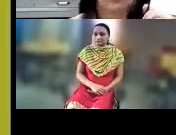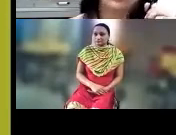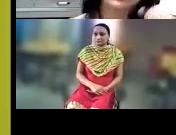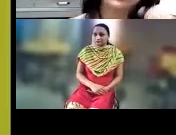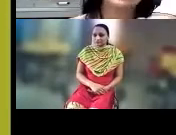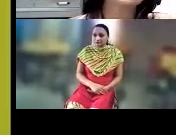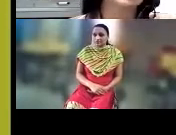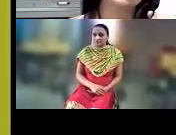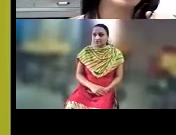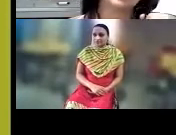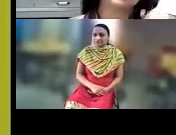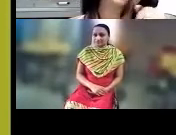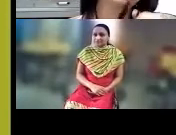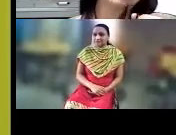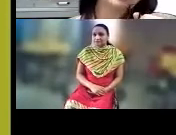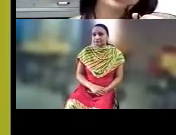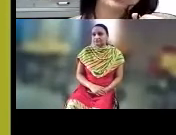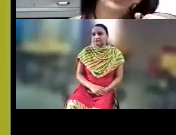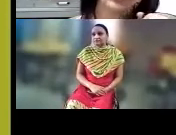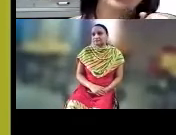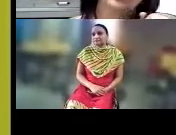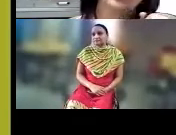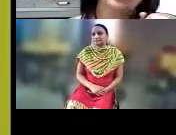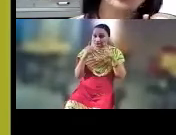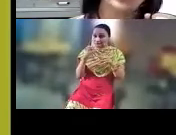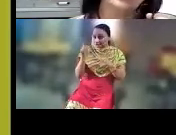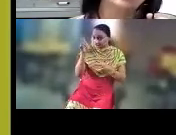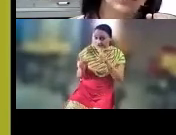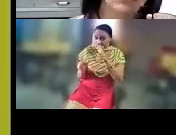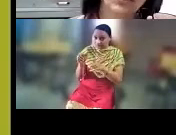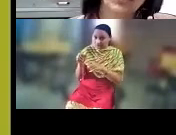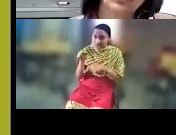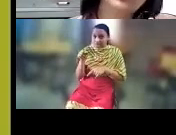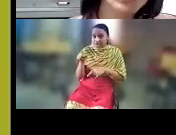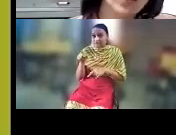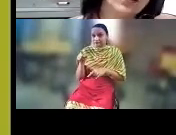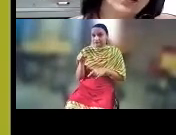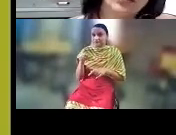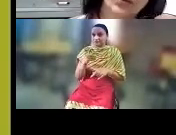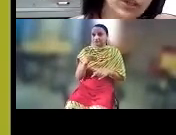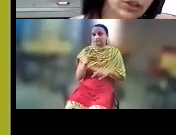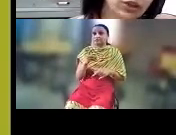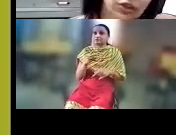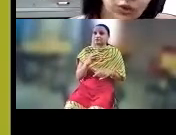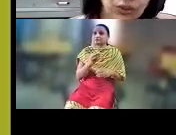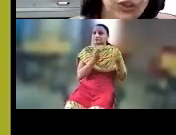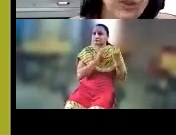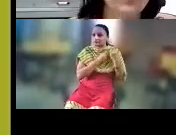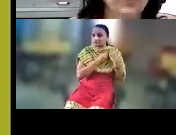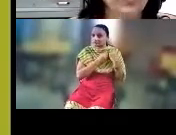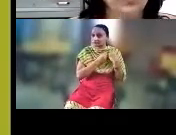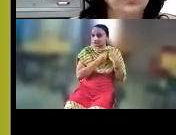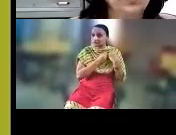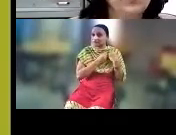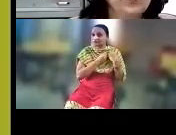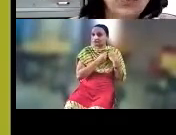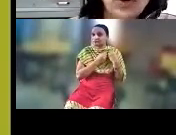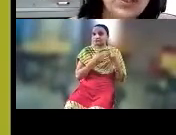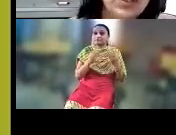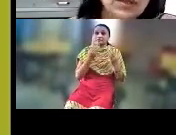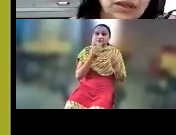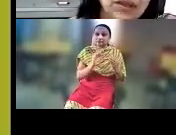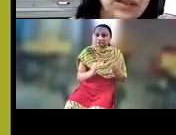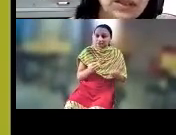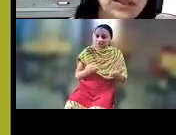इसमें it helps caregivers respond consistently to the child's behavior, no matter the location or situation.